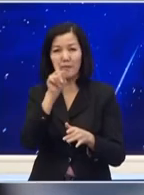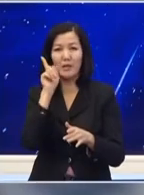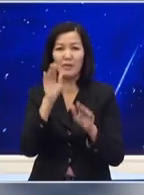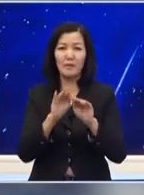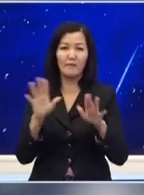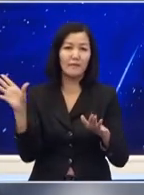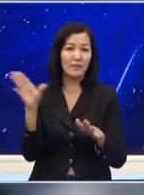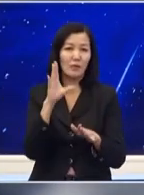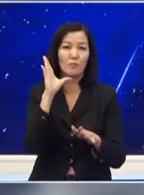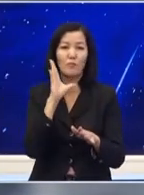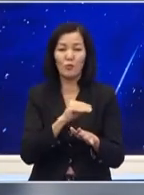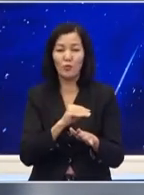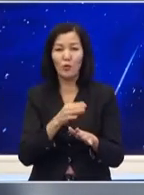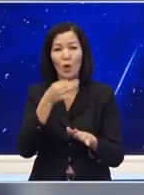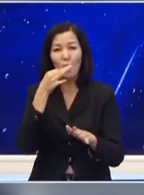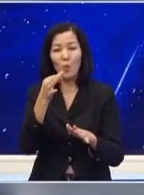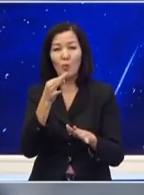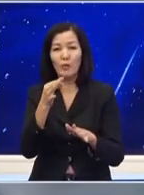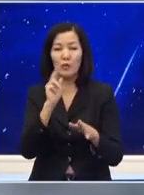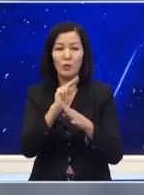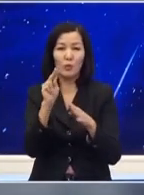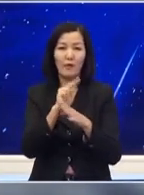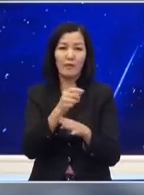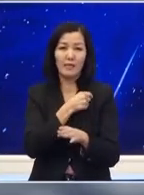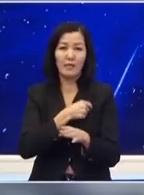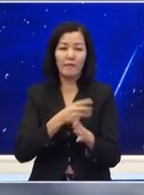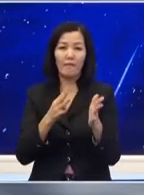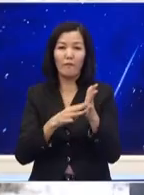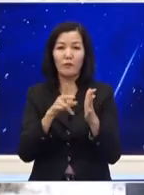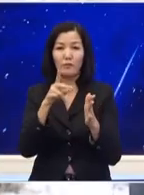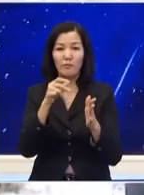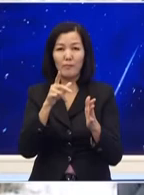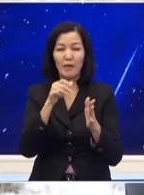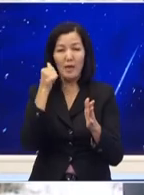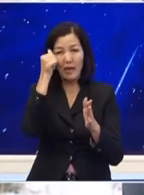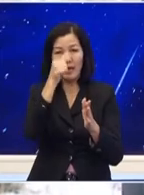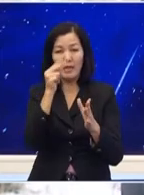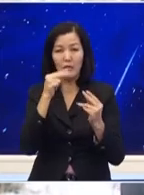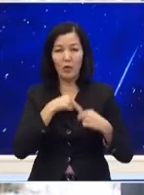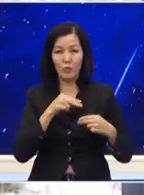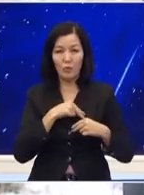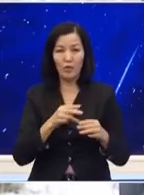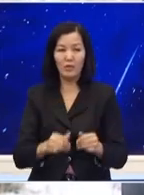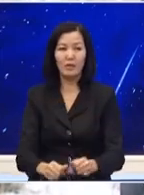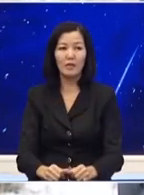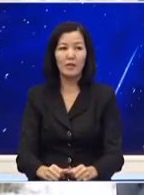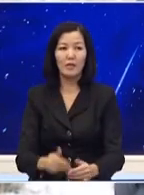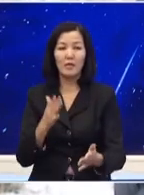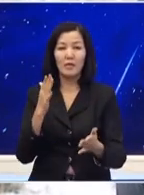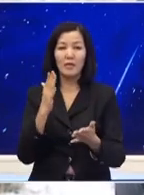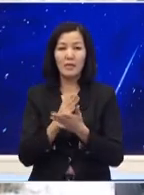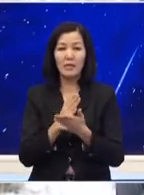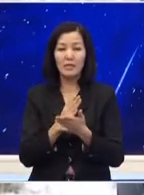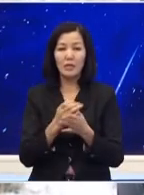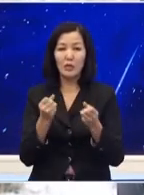опытный парапланерист, который был руководителем полетов в течение 8 лет. Есть такое мнение, что параплан – это